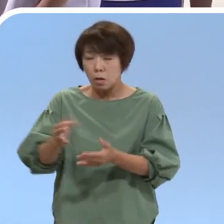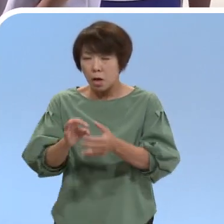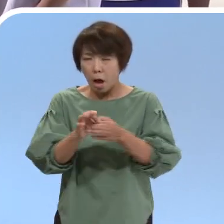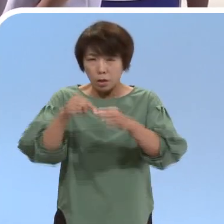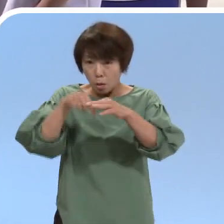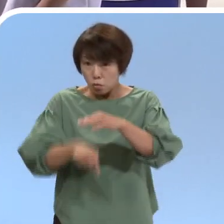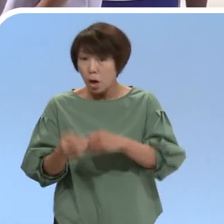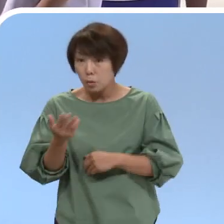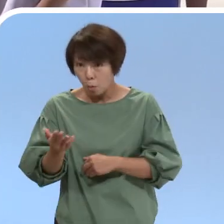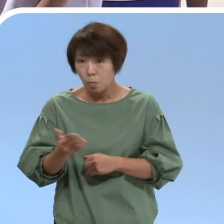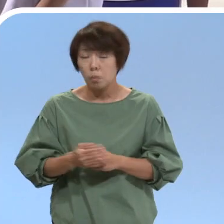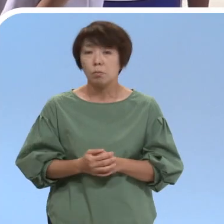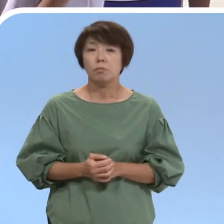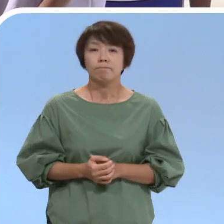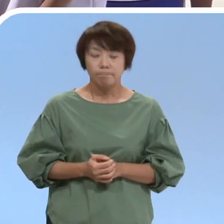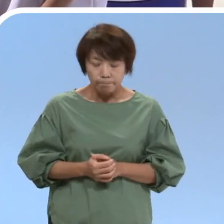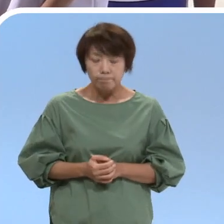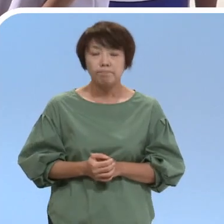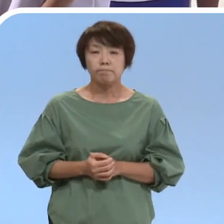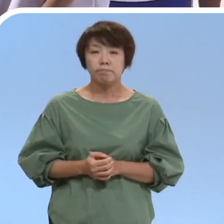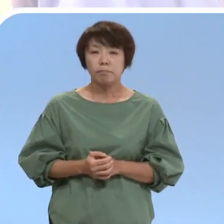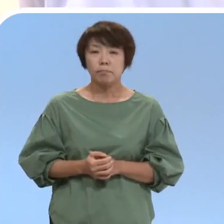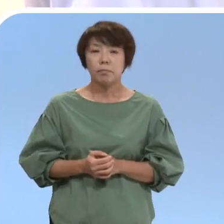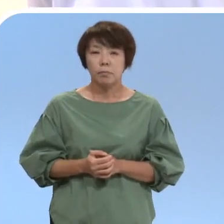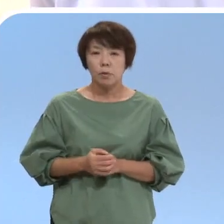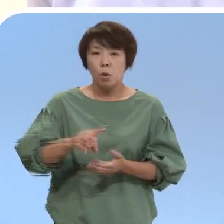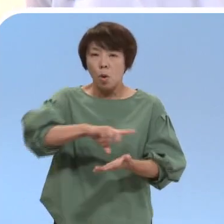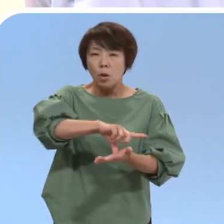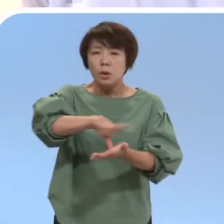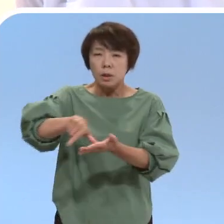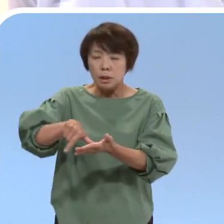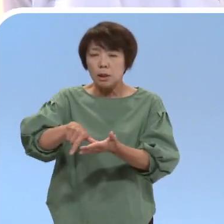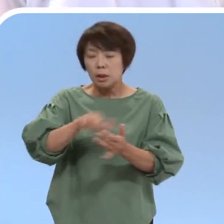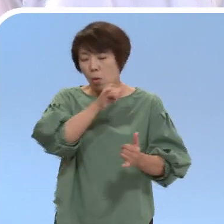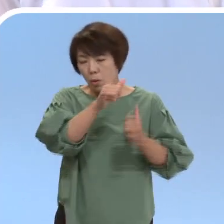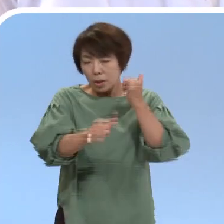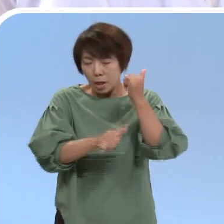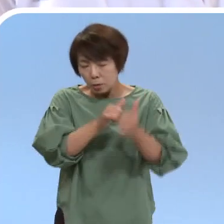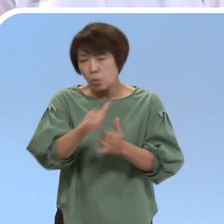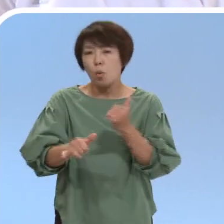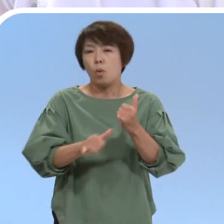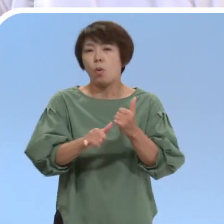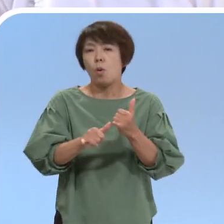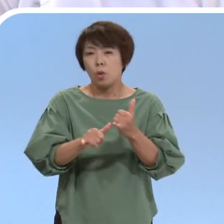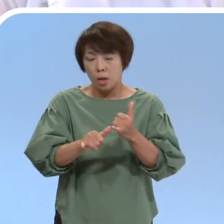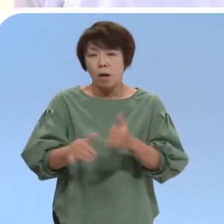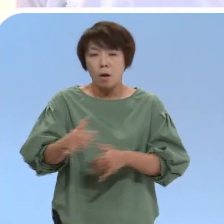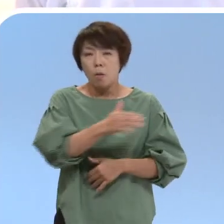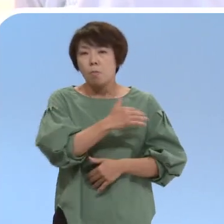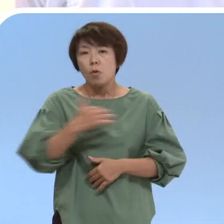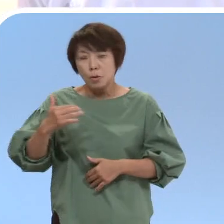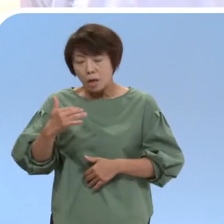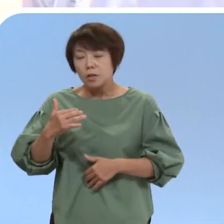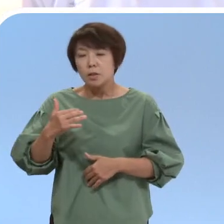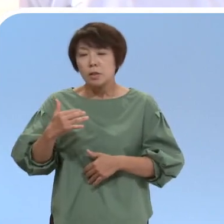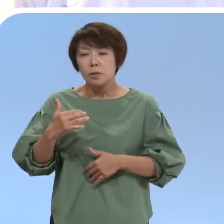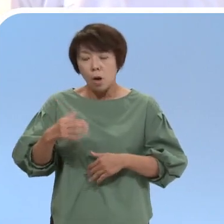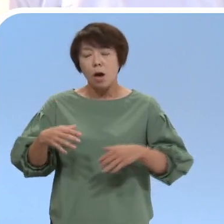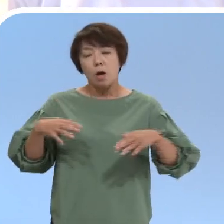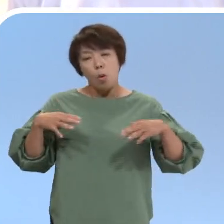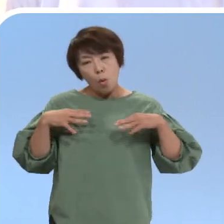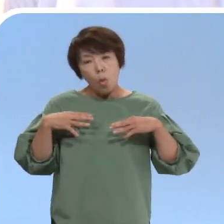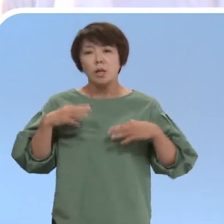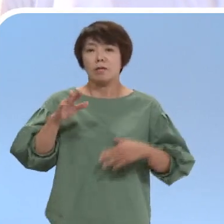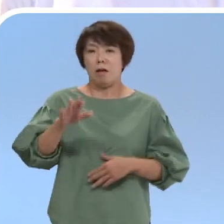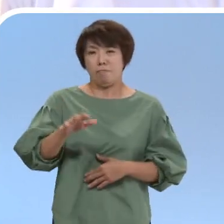う密着したものなんですか。 やっぱり、まあいおいの、まあ、一つの伝統行事として、まあ、僕たちあいおい市民から